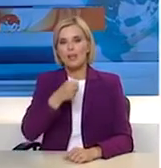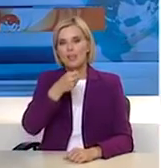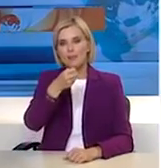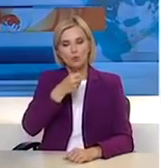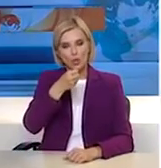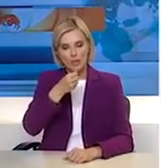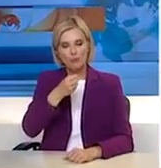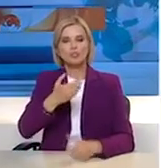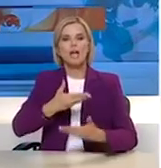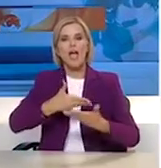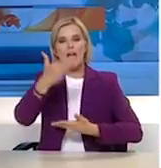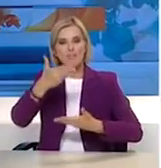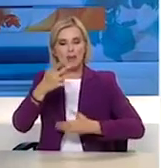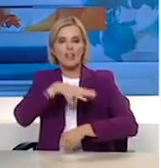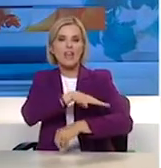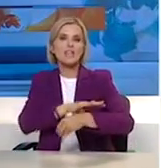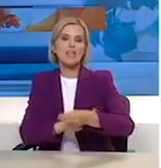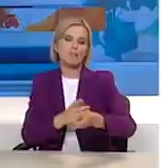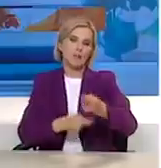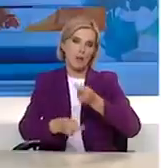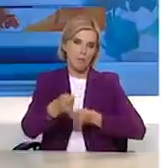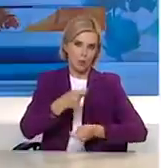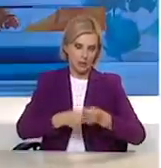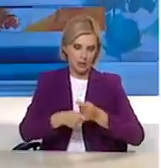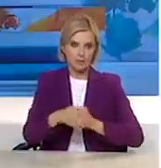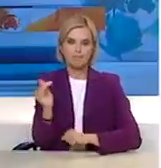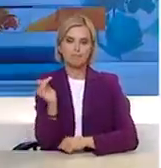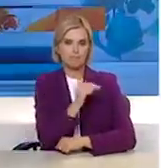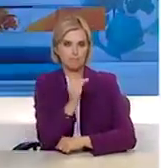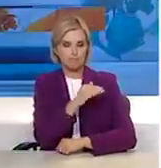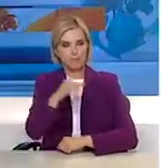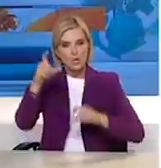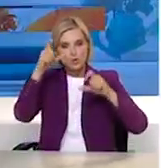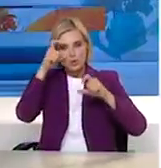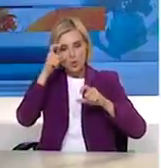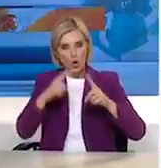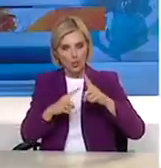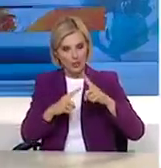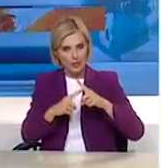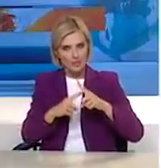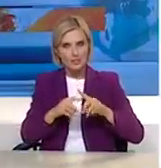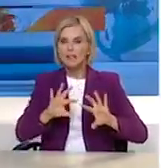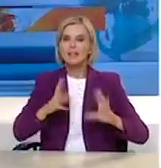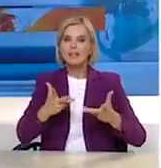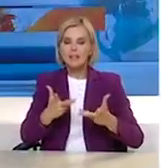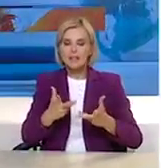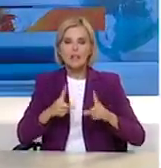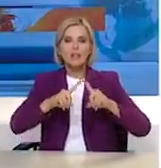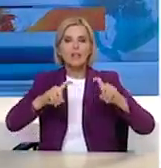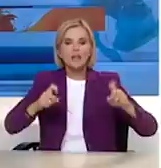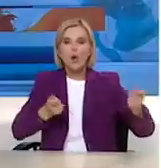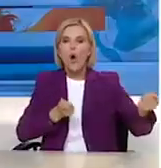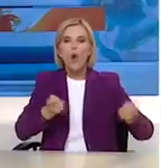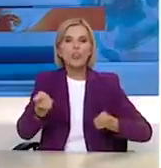τον ναυτεμπορική.gr. Κύριε καθηγητά, δεδομένης της κατάστασης, θα δοθούν νέες οδηγίες για τις ναυαγοσωστικές